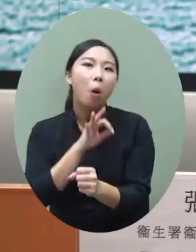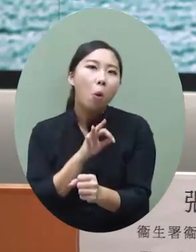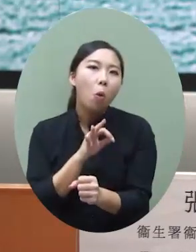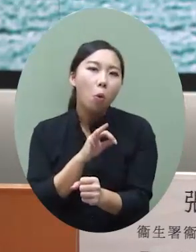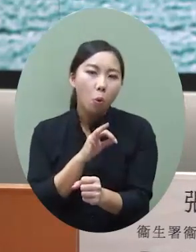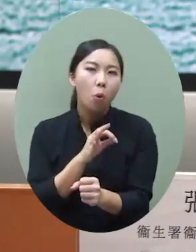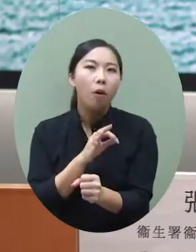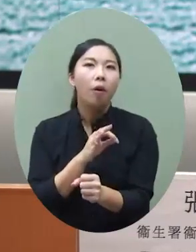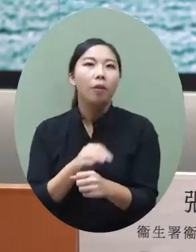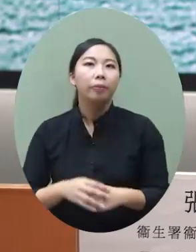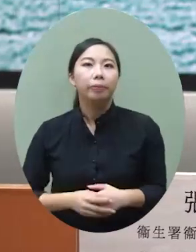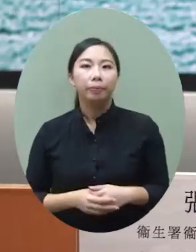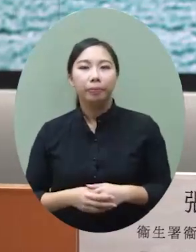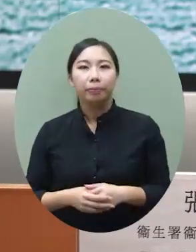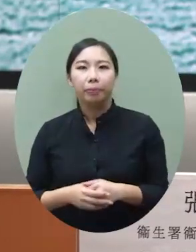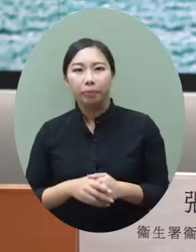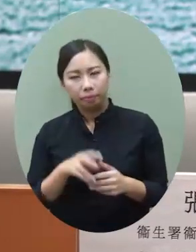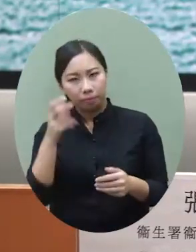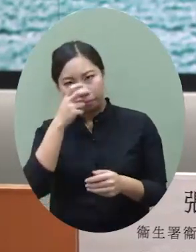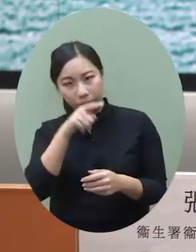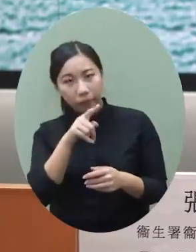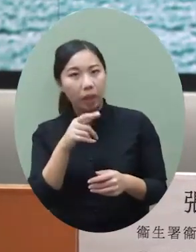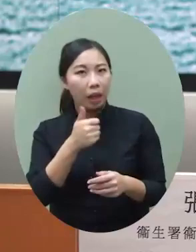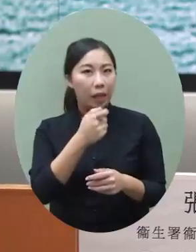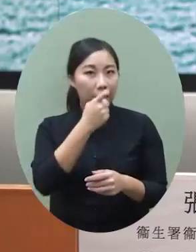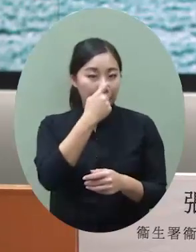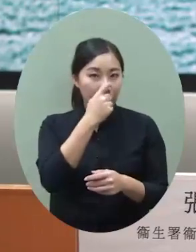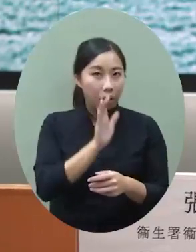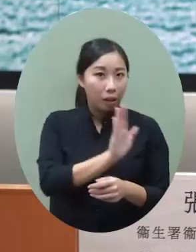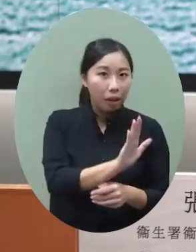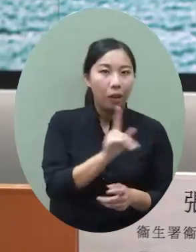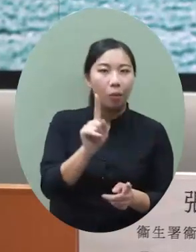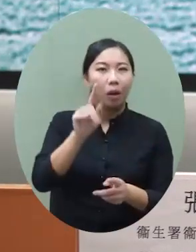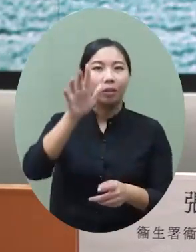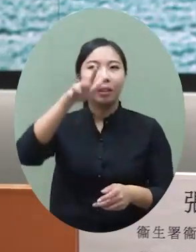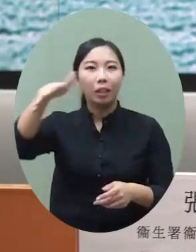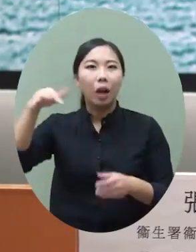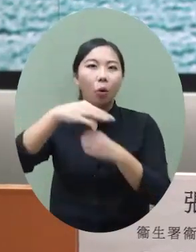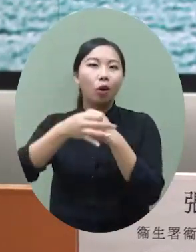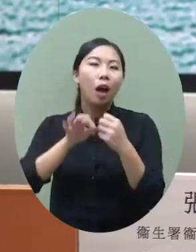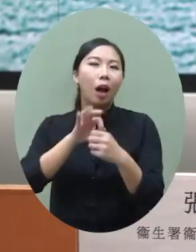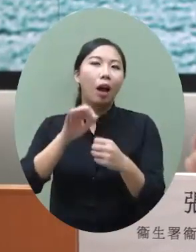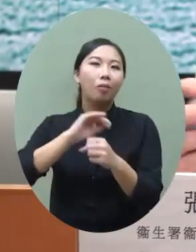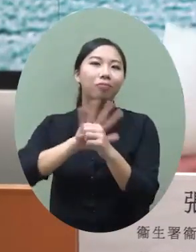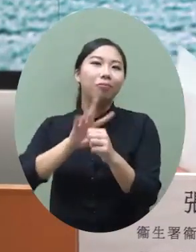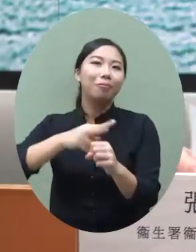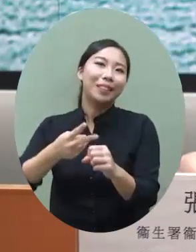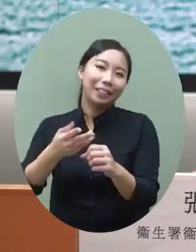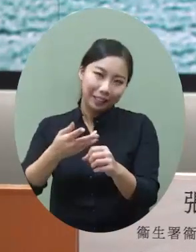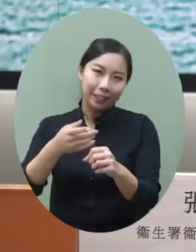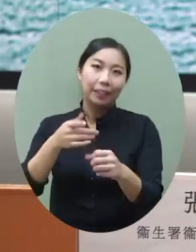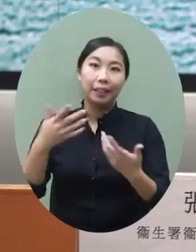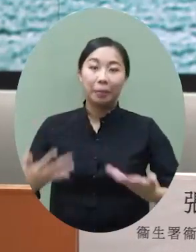個即係似係英國嘅變種啊，定係似係其他變種啊嗰啲測試咯。咁今日嗰三宗個案